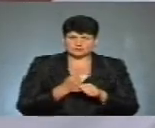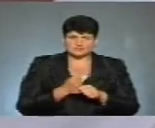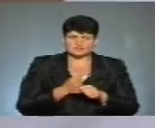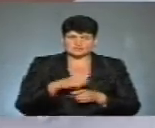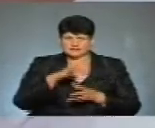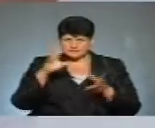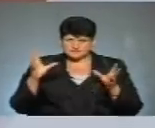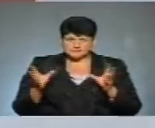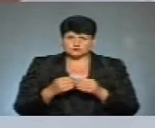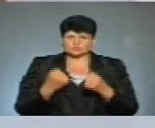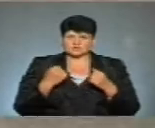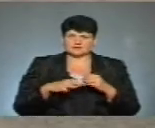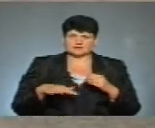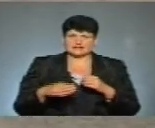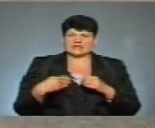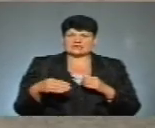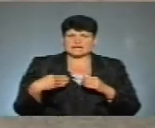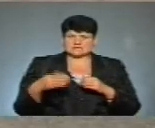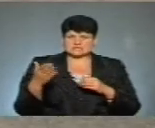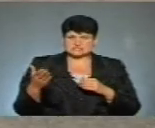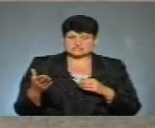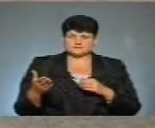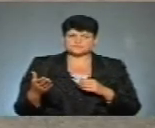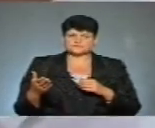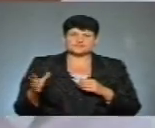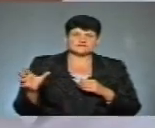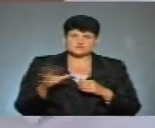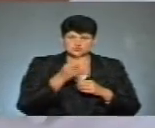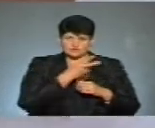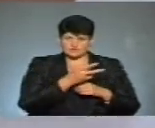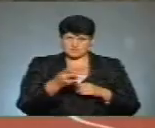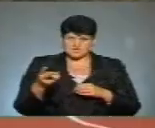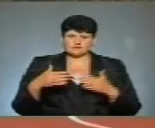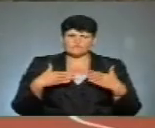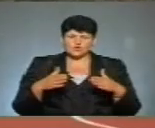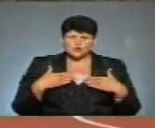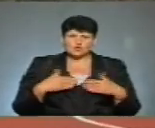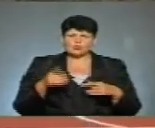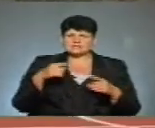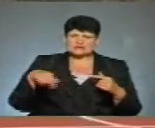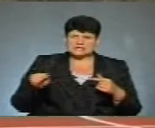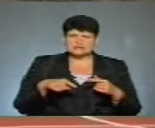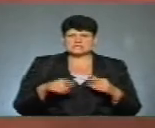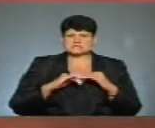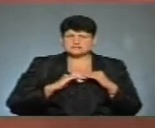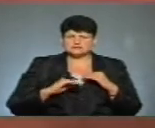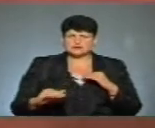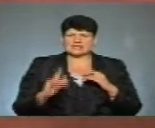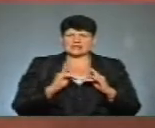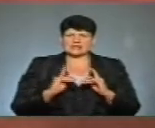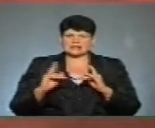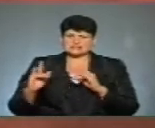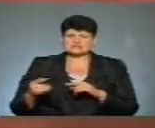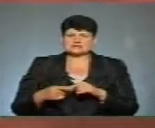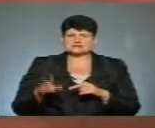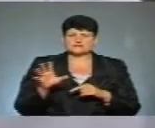майданчик спортивний і тенісний майданчик. Все, що ви бачите тут, ворота, кільця, гумове покриття, крісла, це